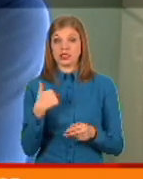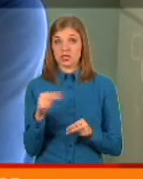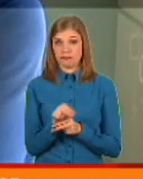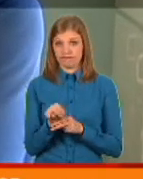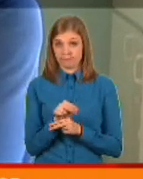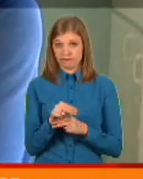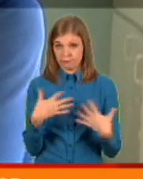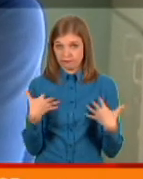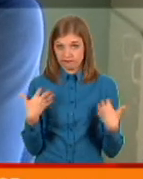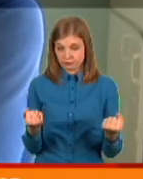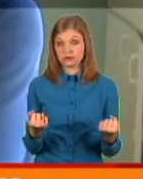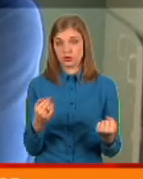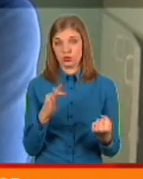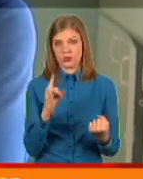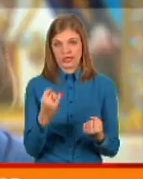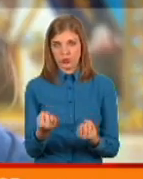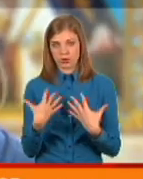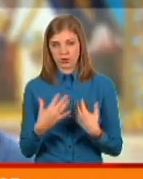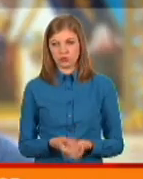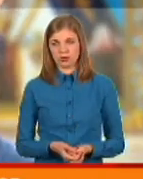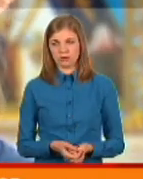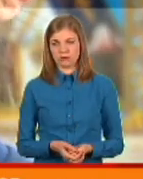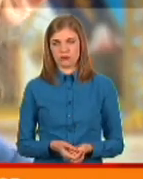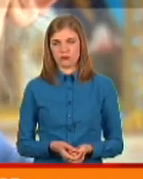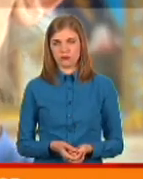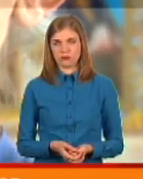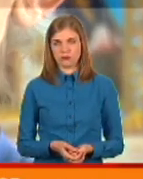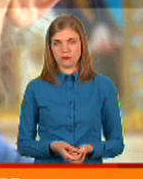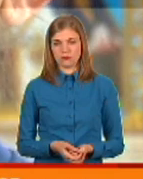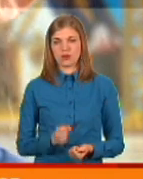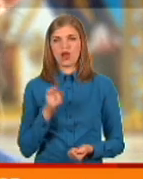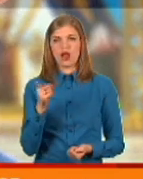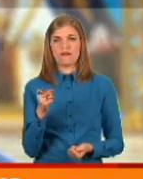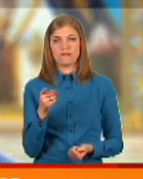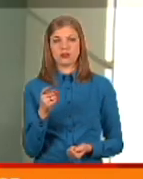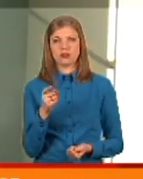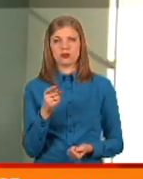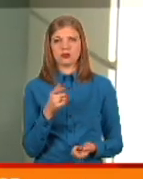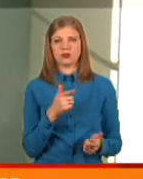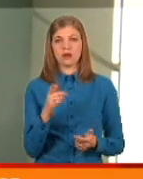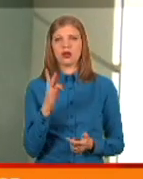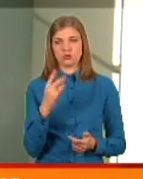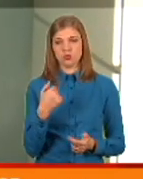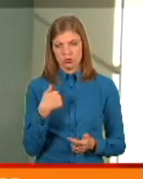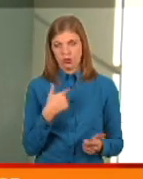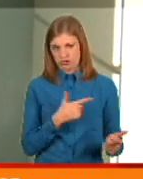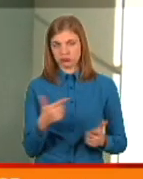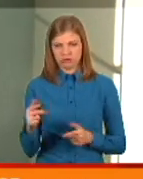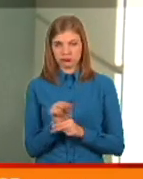пролічуся, то дадуть дітей. А ви на шутках настроєні? Настроєно,